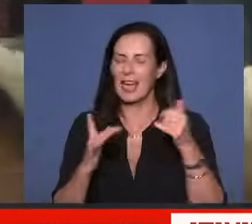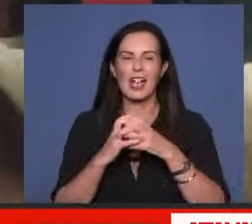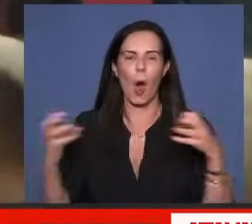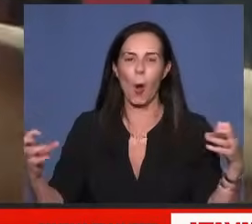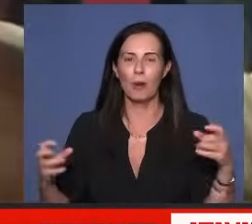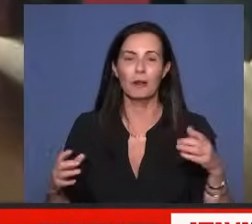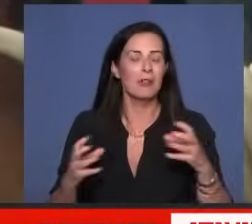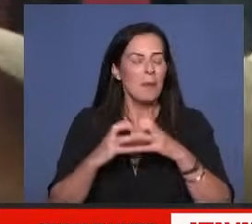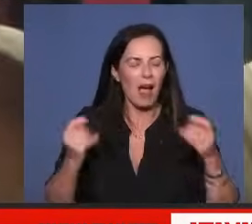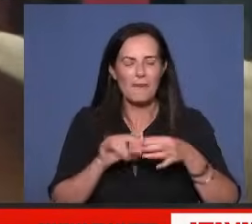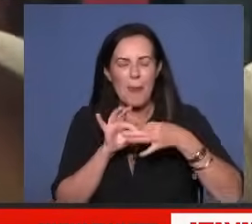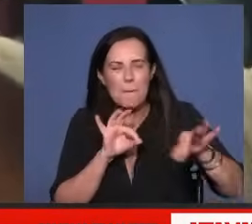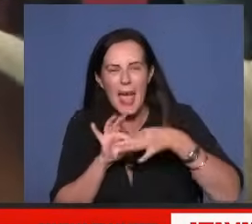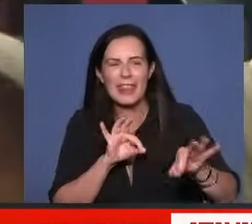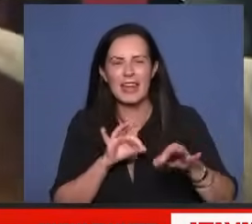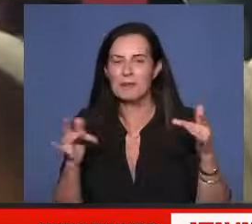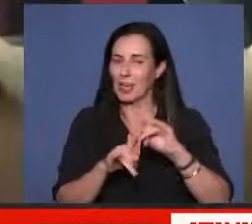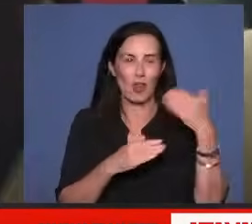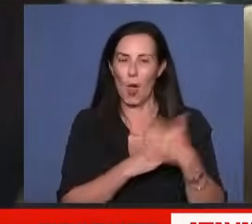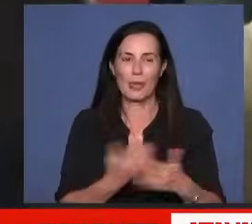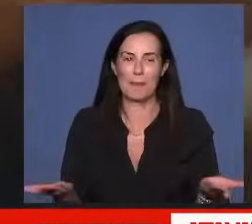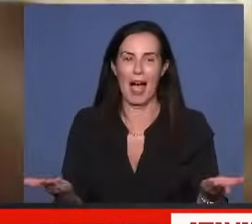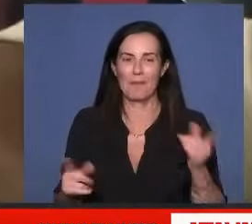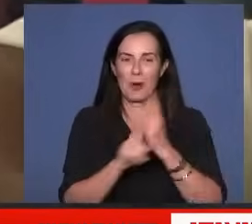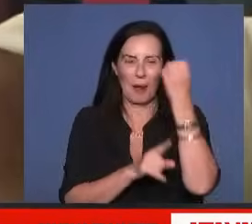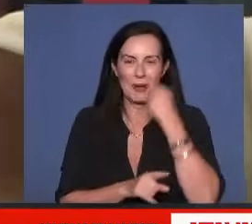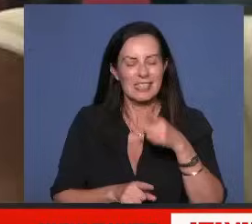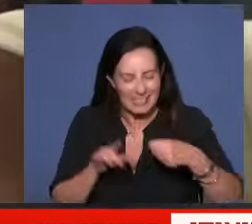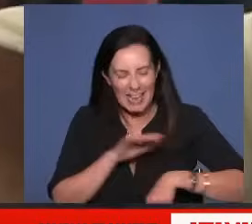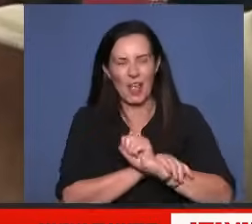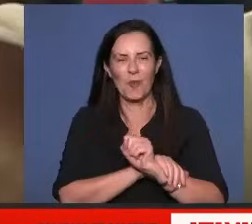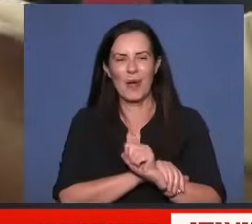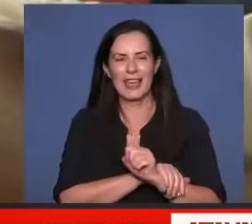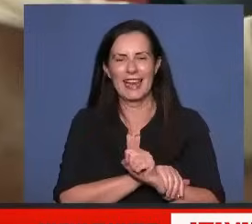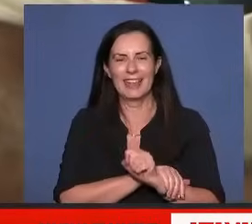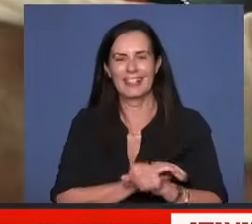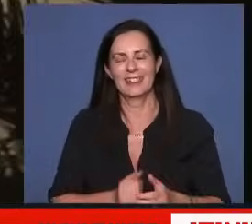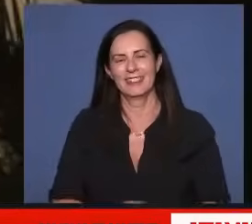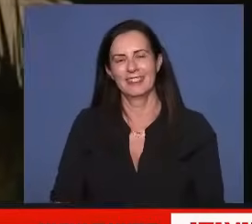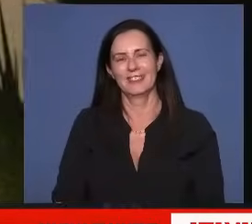הערכה ועם פנדלים, וזה כאילו משחק שלא נגמר. הנה, זה כדורגל.